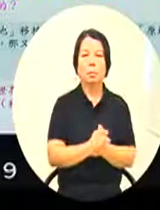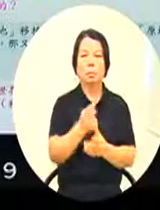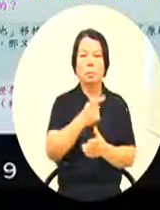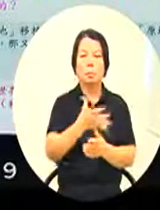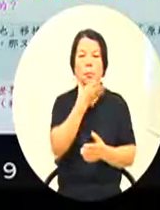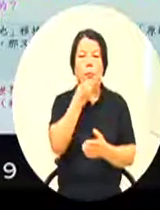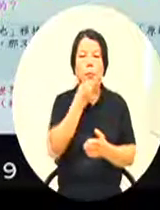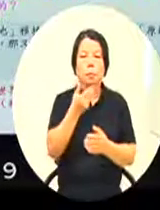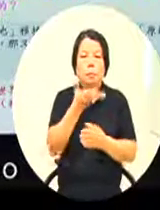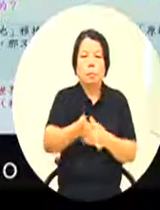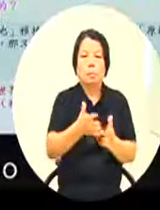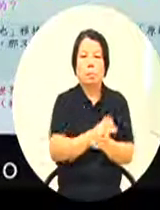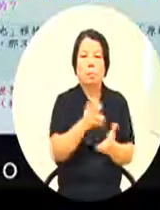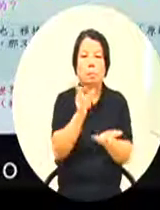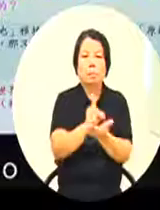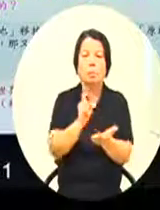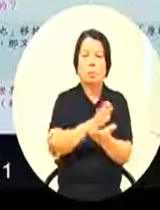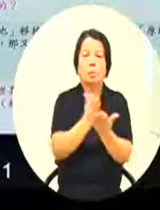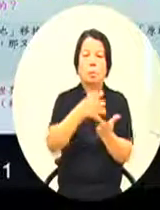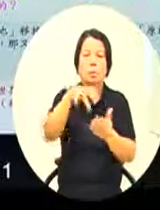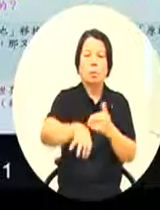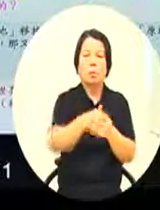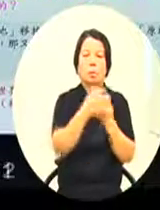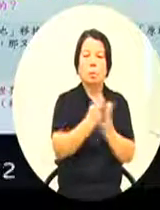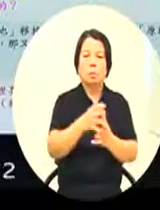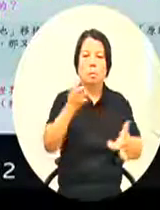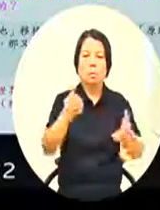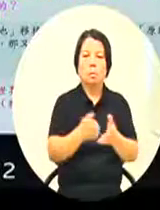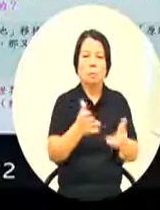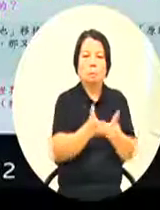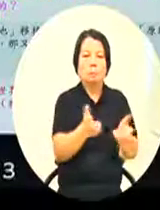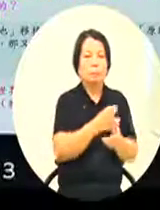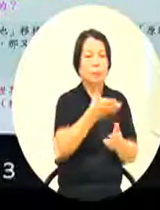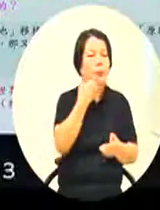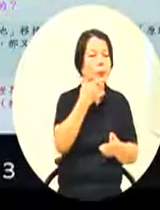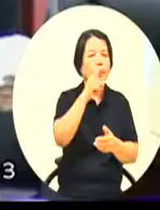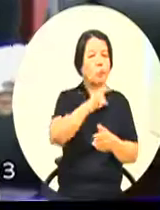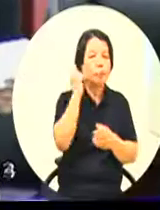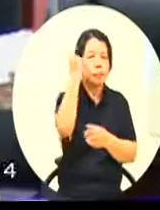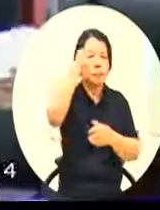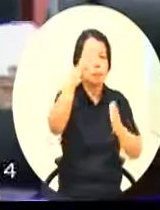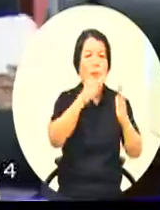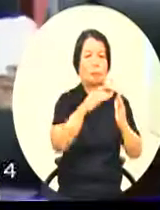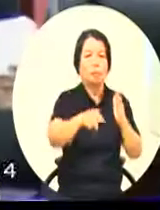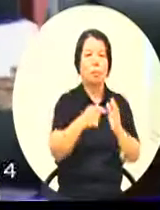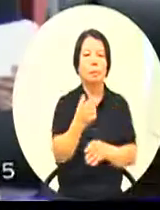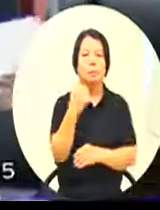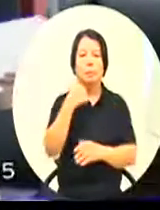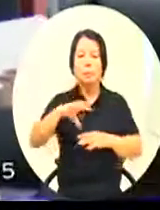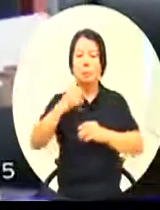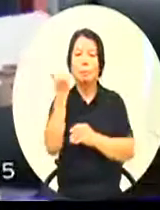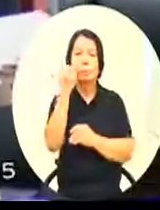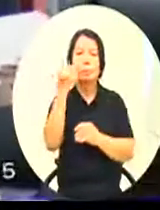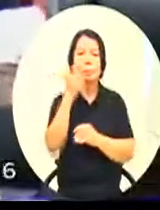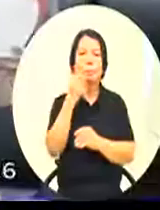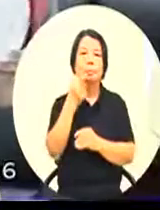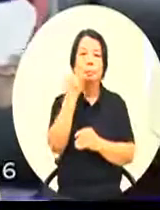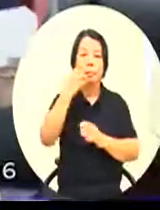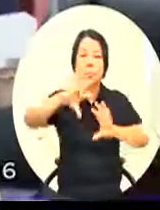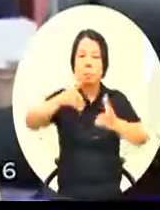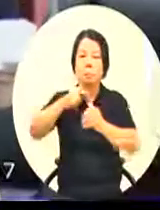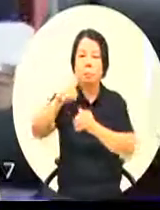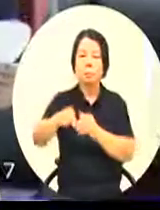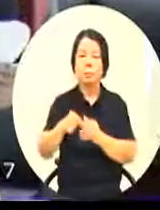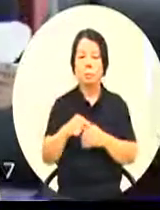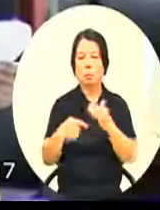利跟他的图书馆，来盖私人的纪念馆？哪一个国家是敢这样子做？只有高